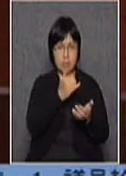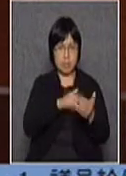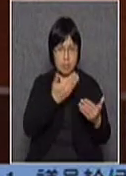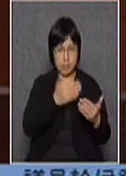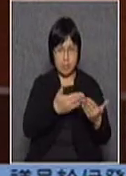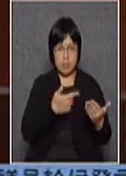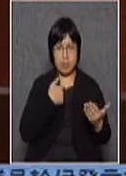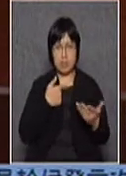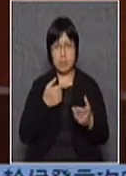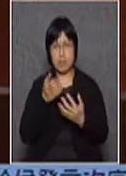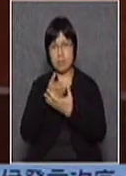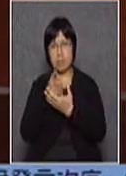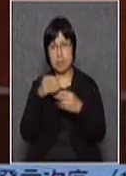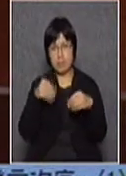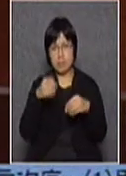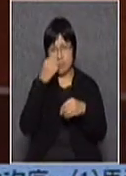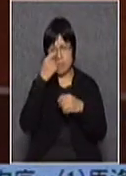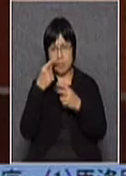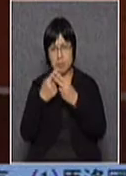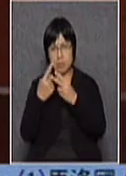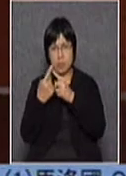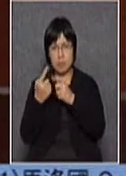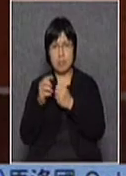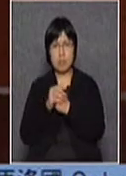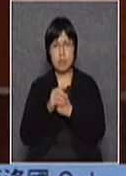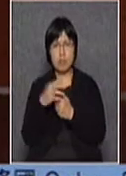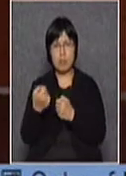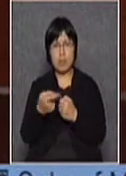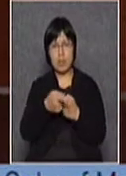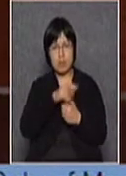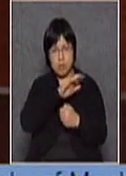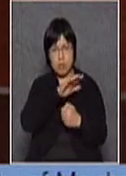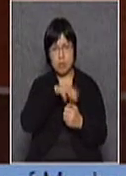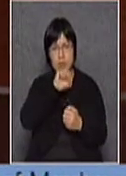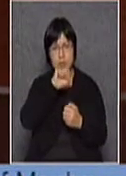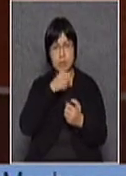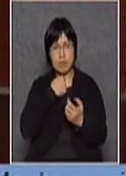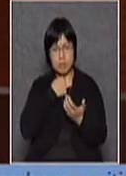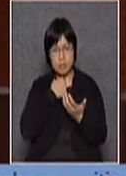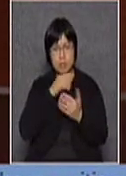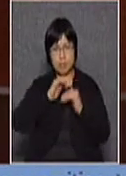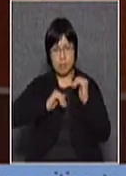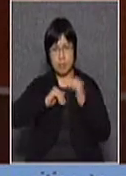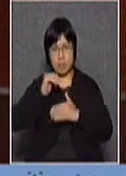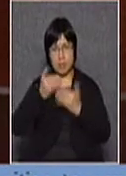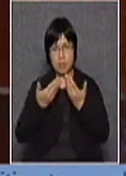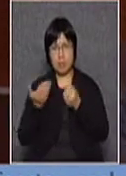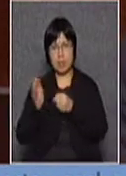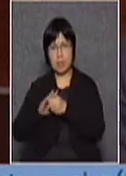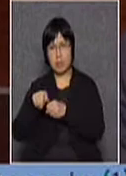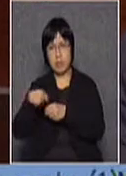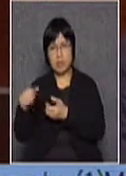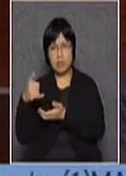應積極培訓本地工人，以便他們能掌握所需的技能以填補這些空